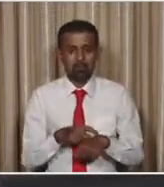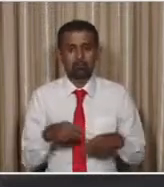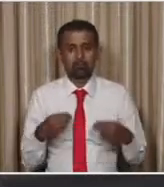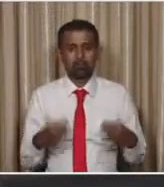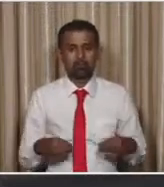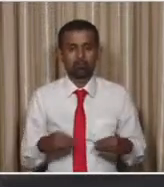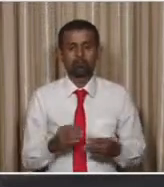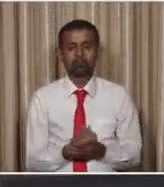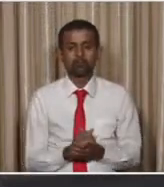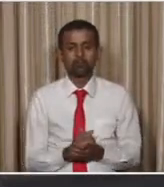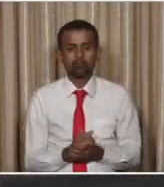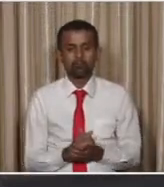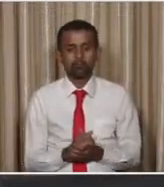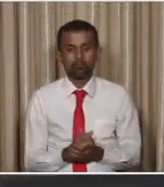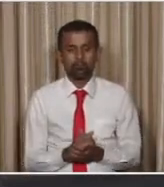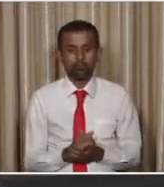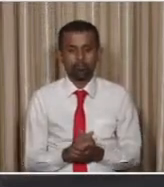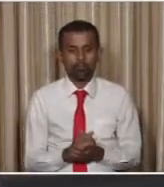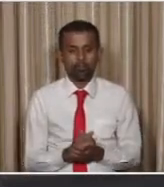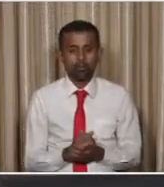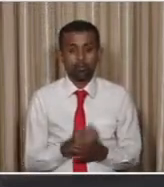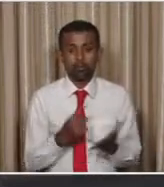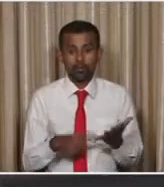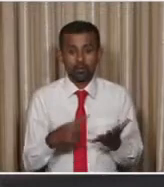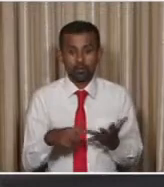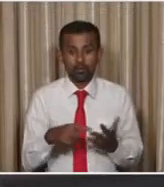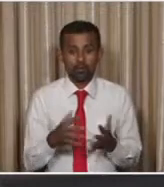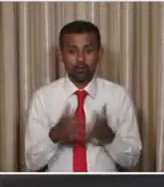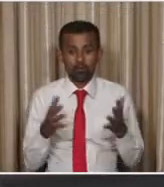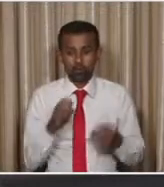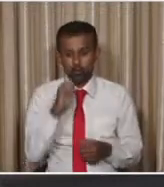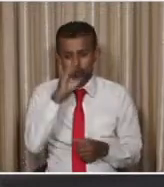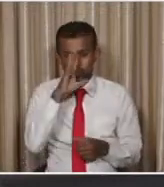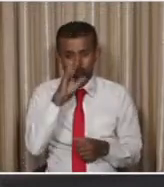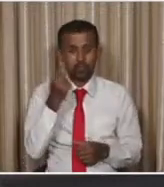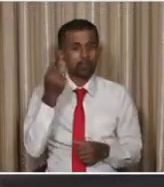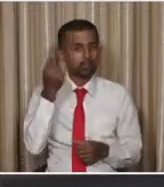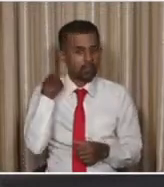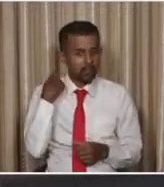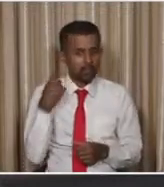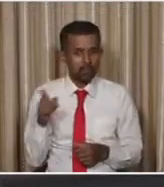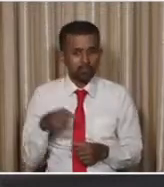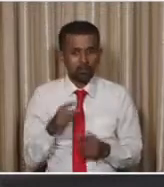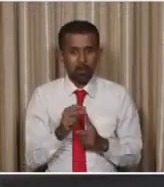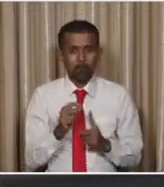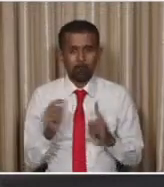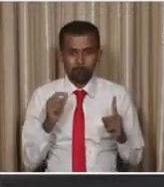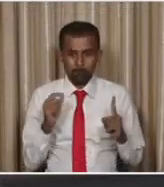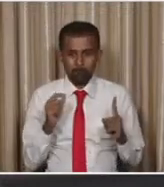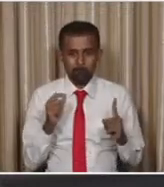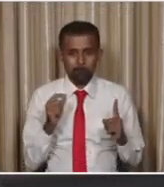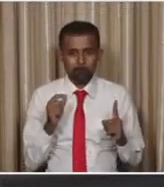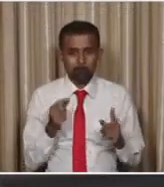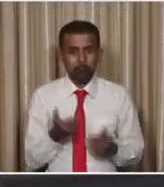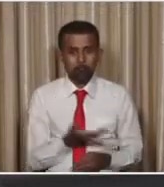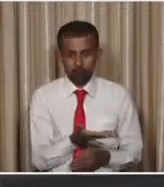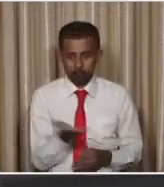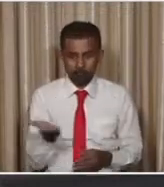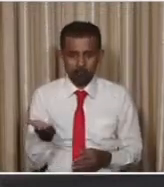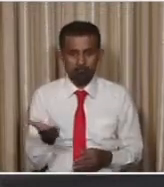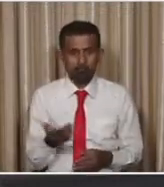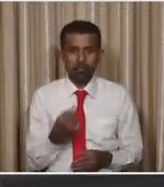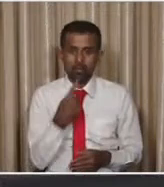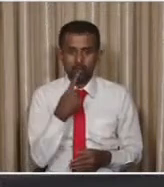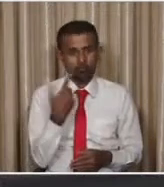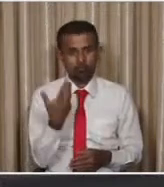wela tiyenawa e pilibandawa sadaka rasak ada udaya indath iyya dawasath mantriwaru me parlimentuwata idiripat